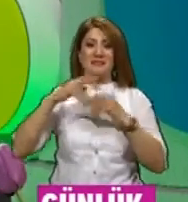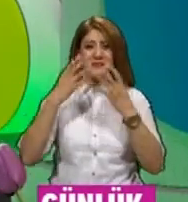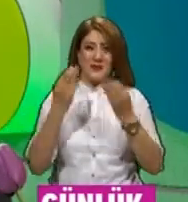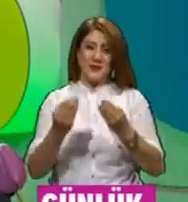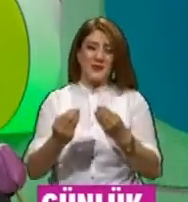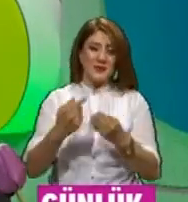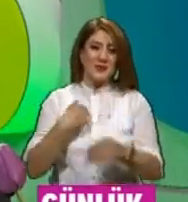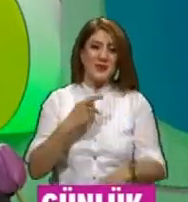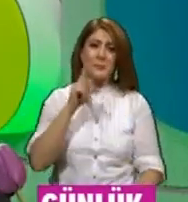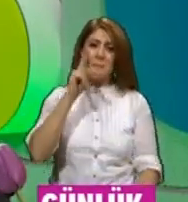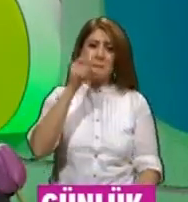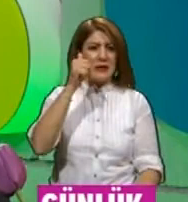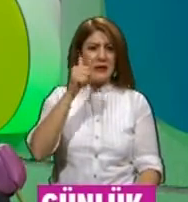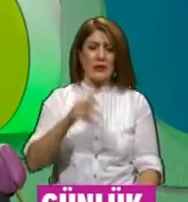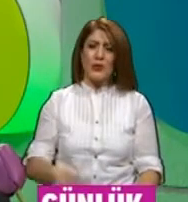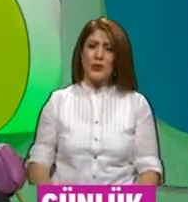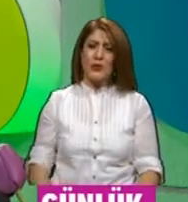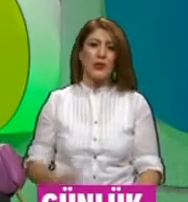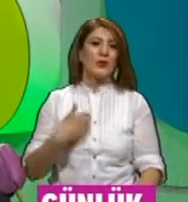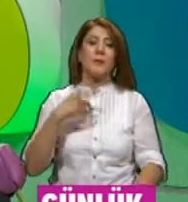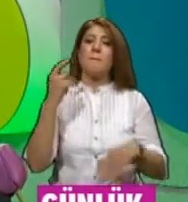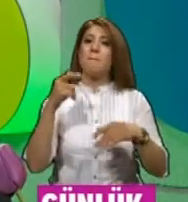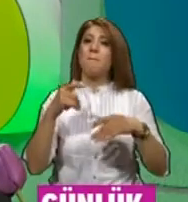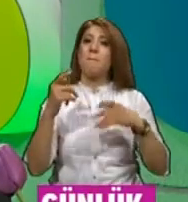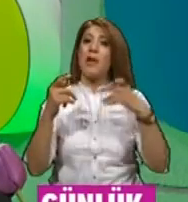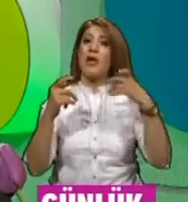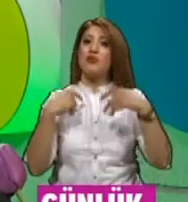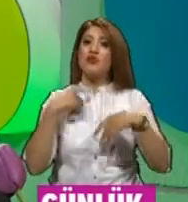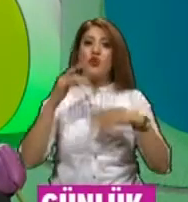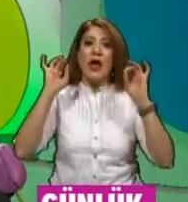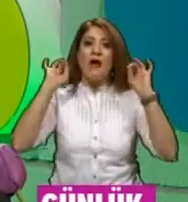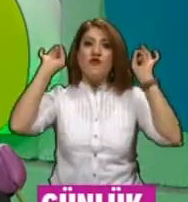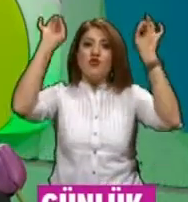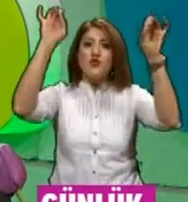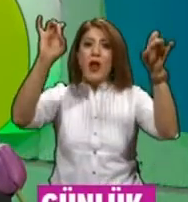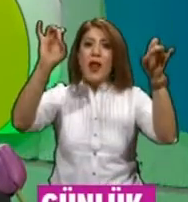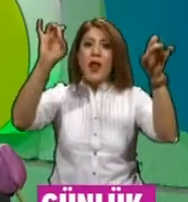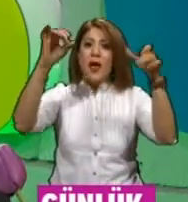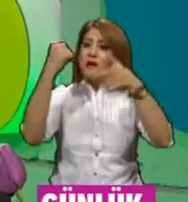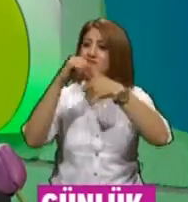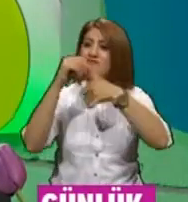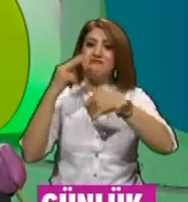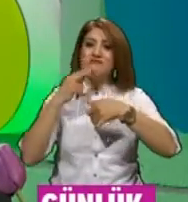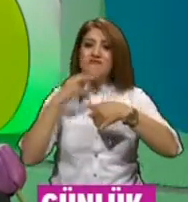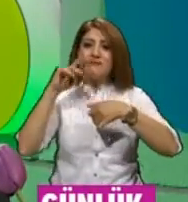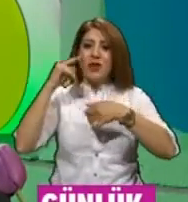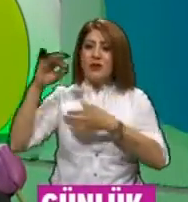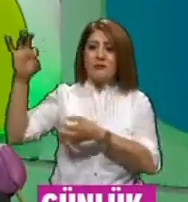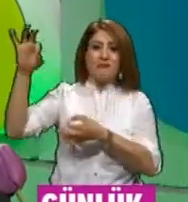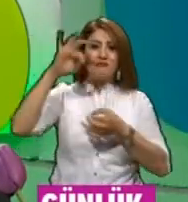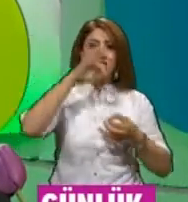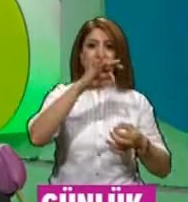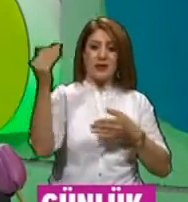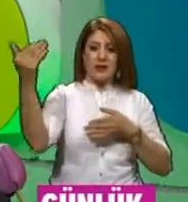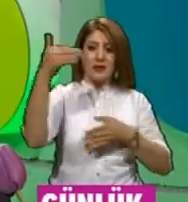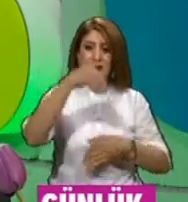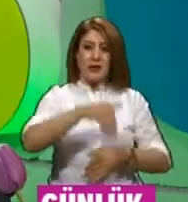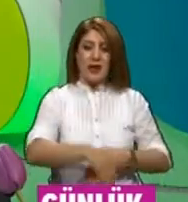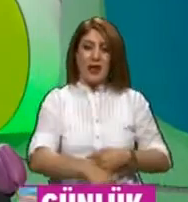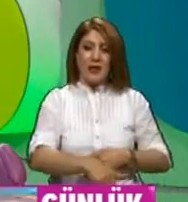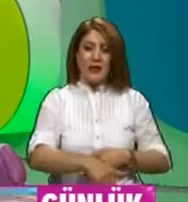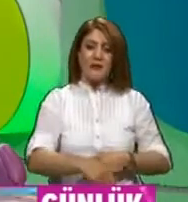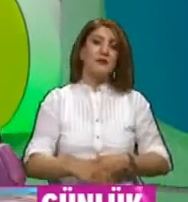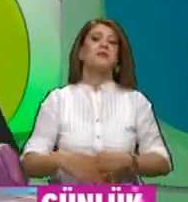Bir gün pansiyonumuza Avustralyalı bir çift geldi. Beraberlerinde bodyboard getirmişler.